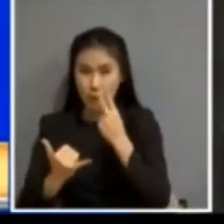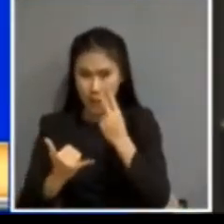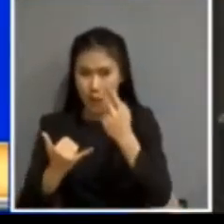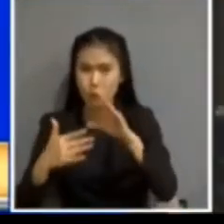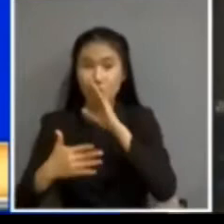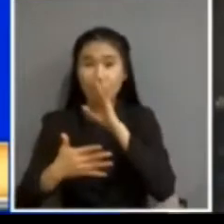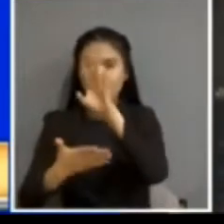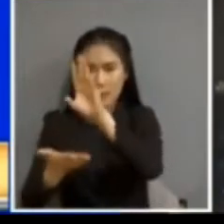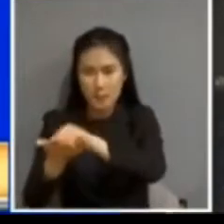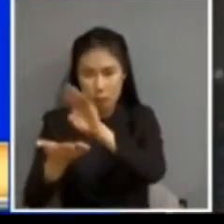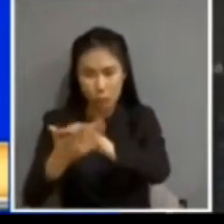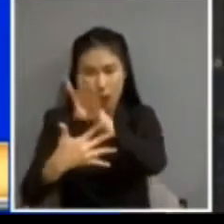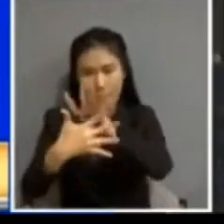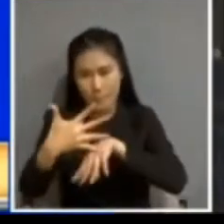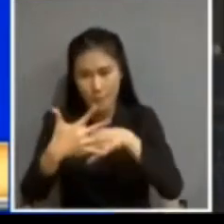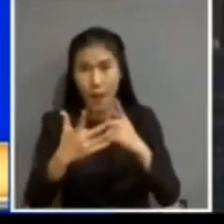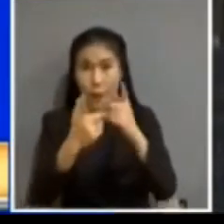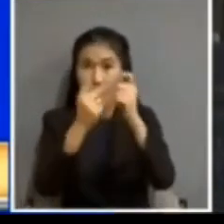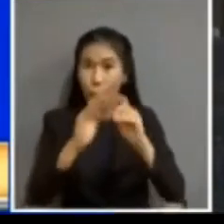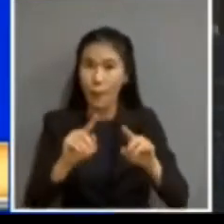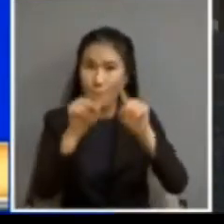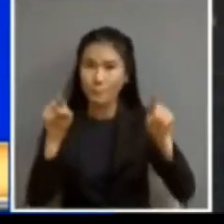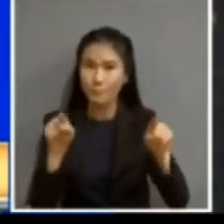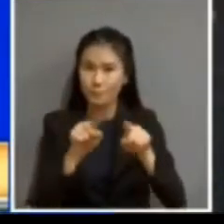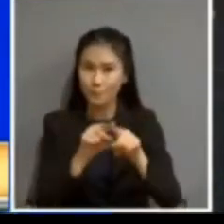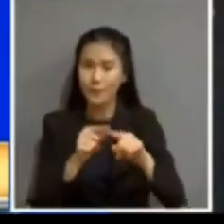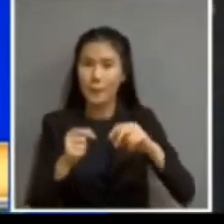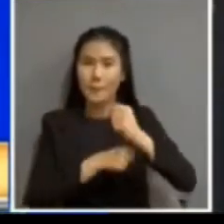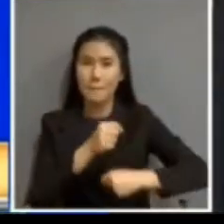ำรวจการออกแบบให้เสร็จในปี